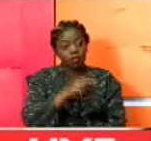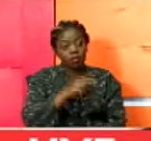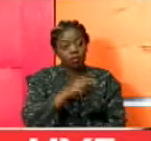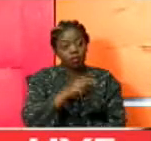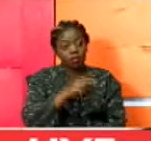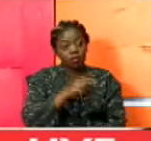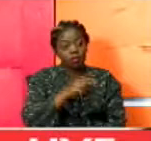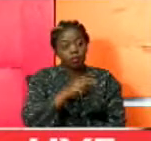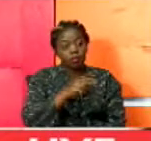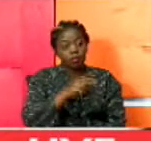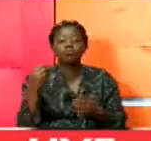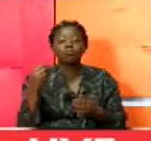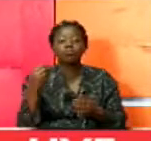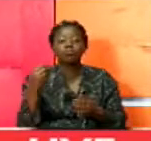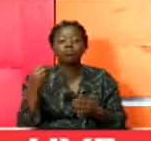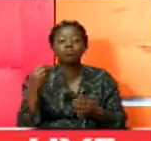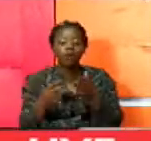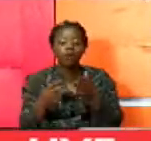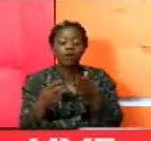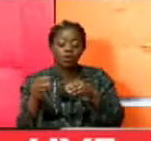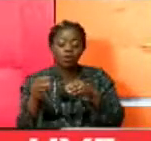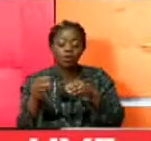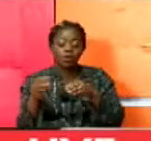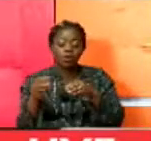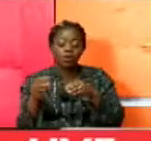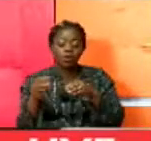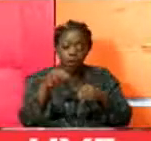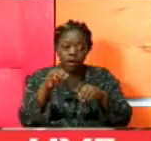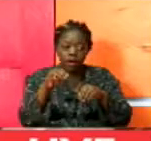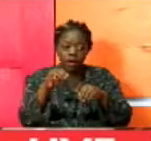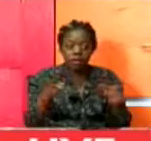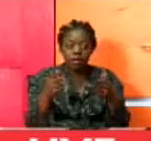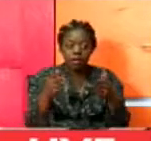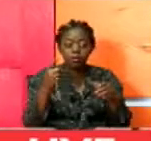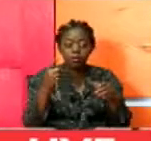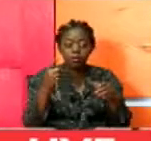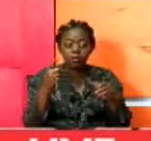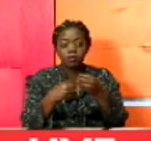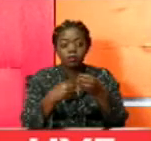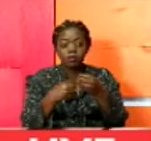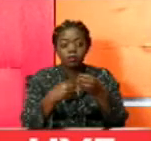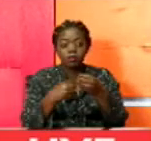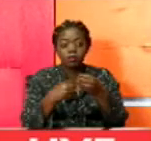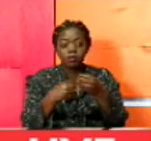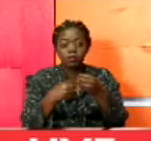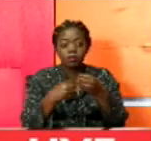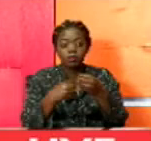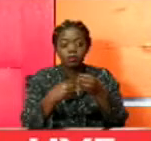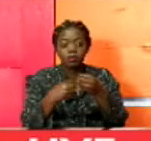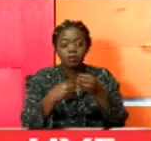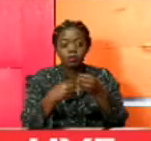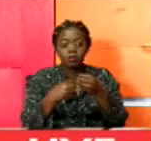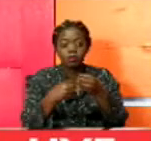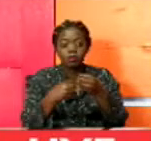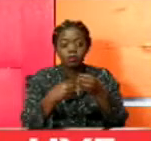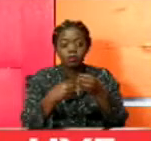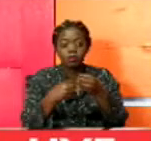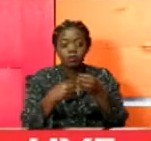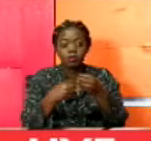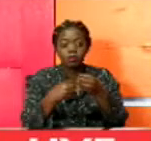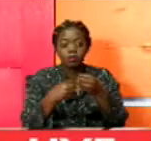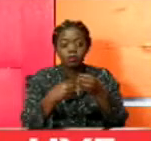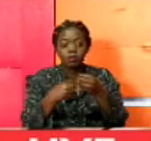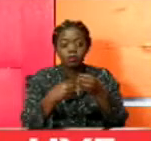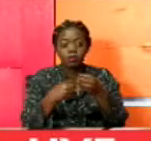nga ssente yasonda nsonde era we yagigulira nga tamanyi na kugivuga era yayigira muyiye